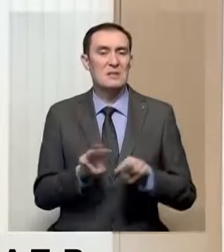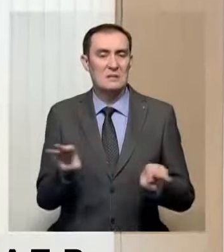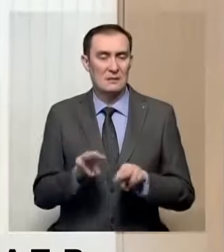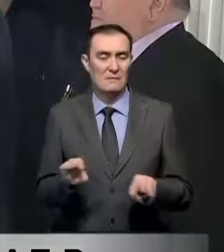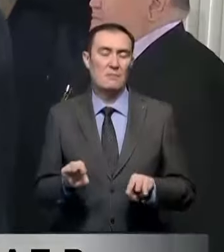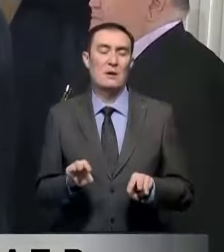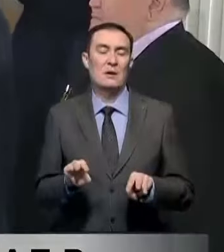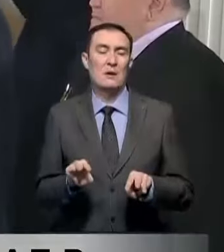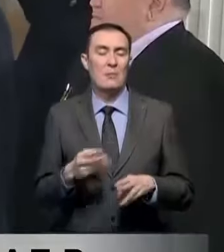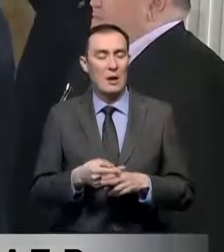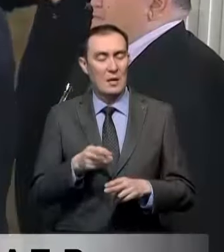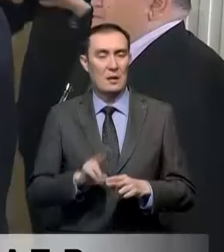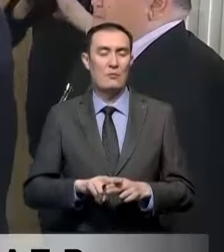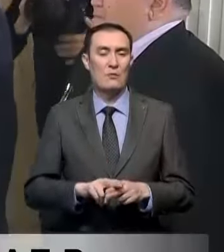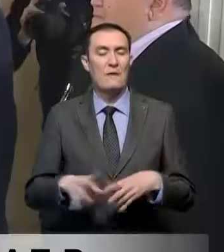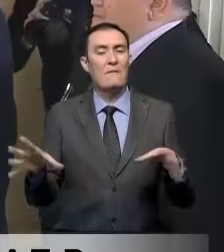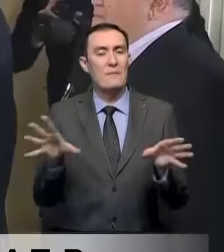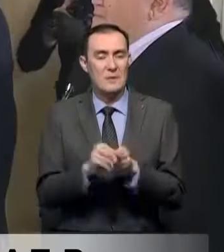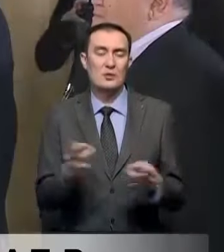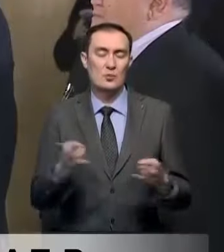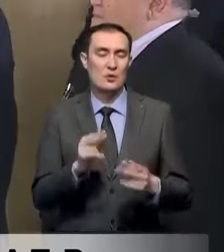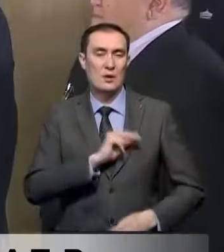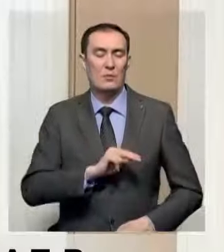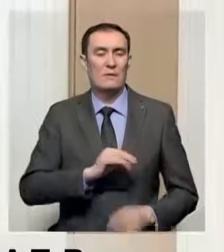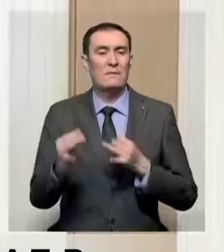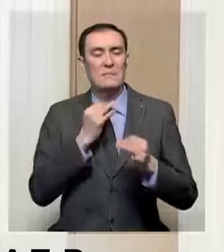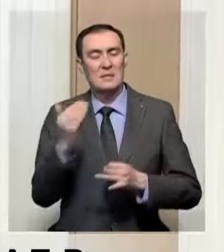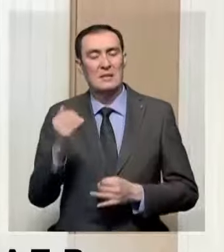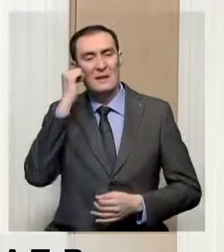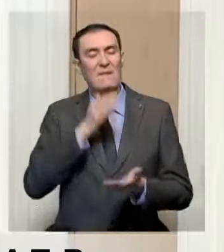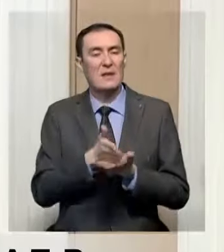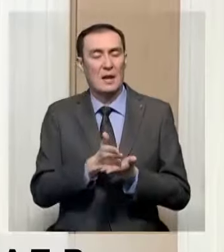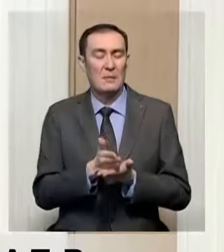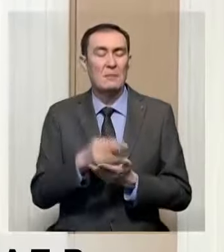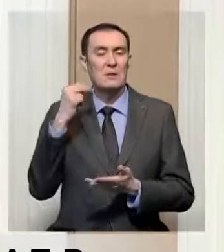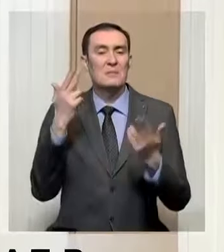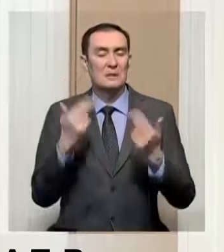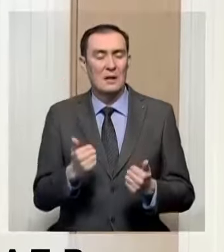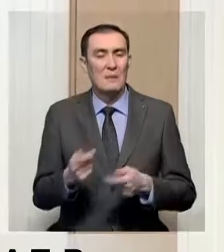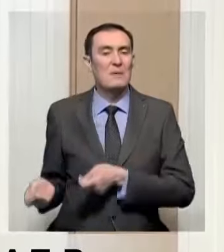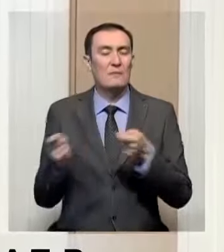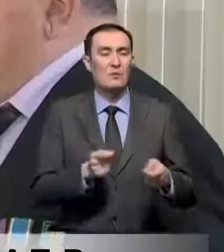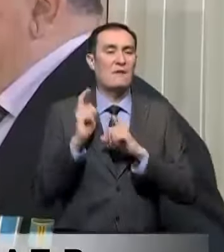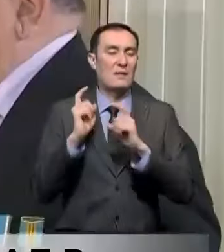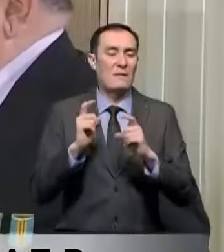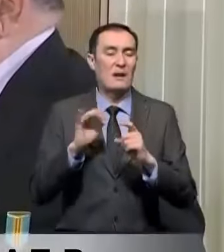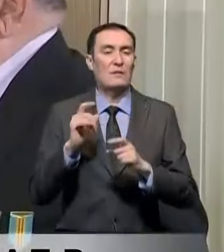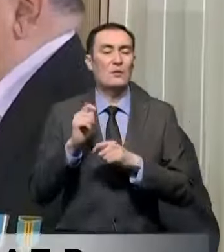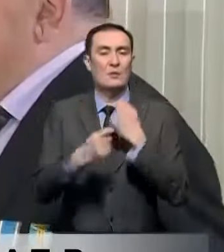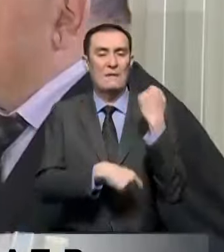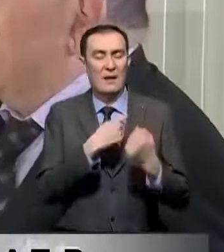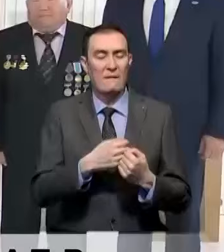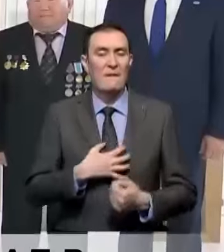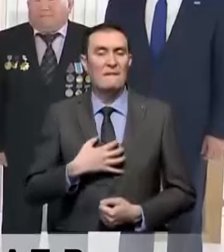министерству. Поэтому вместе надо работать. В беседе со старожилами президент признал, перевозка товаров и грузов стала чуть ли не